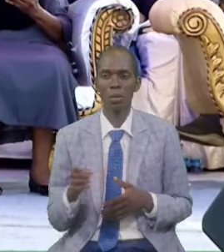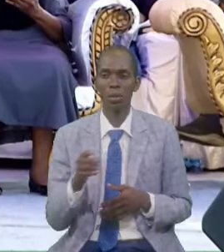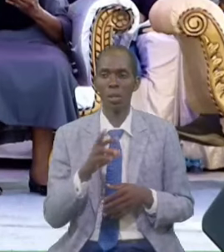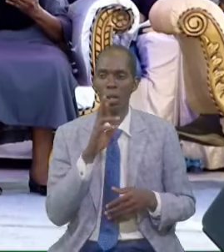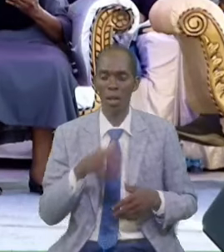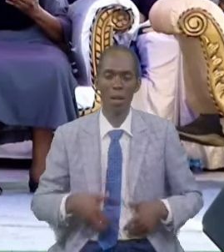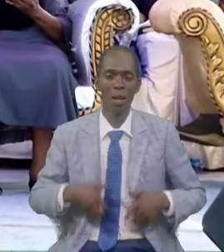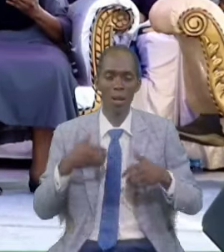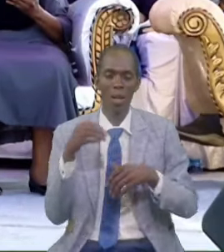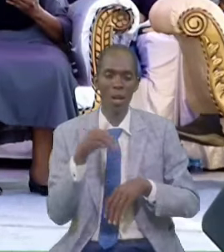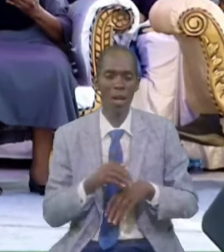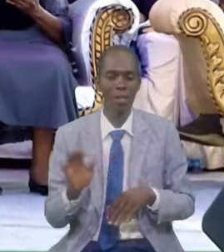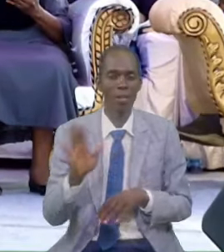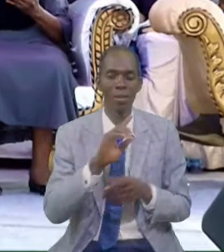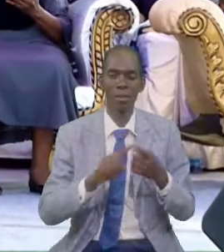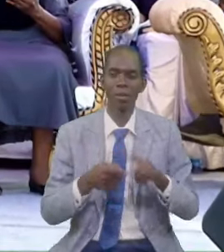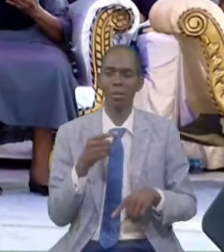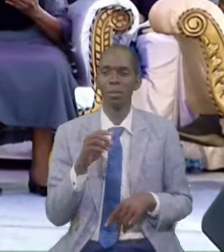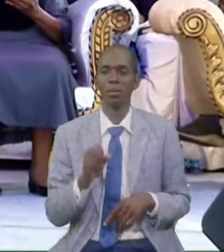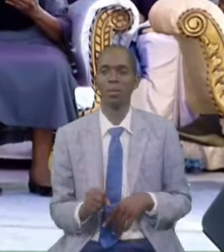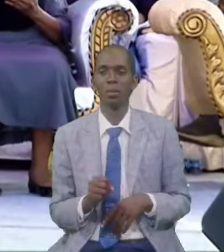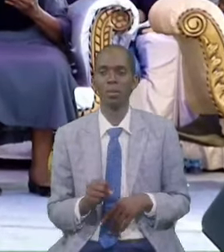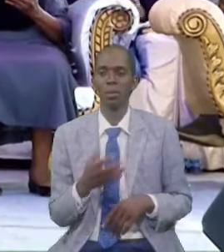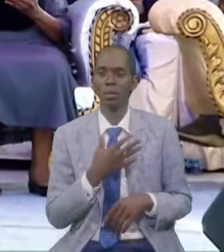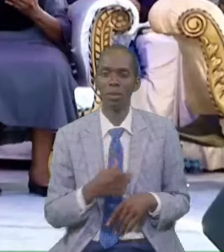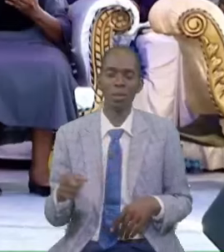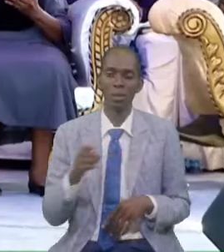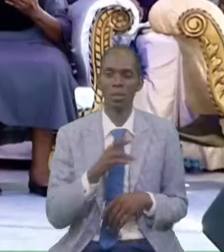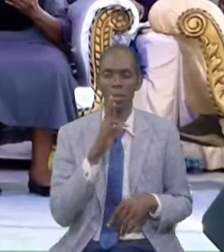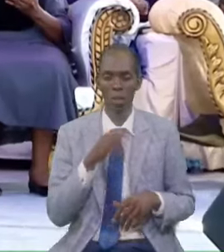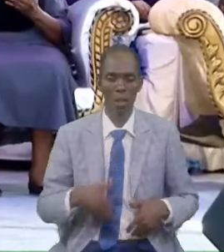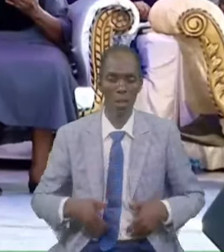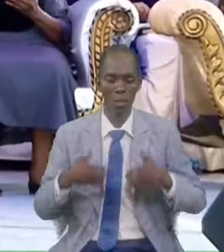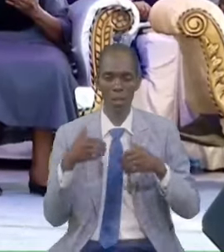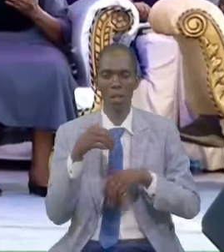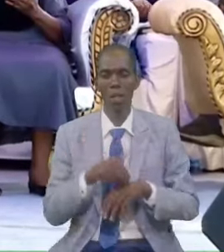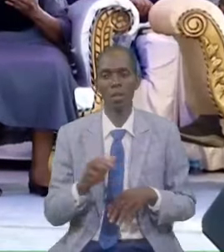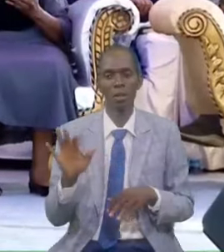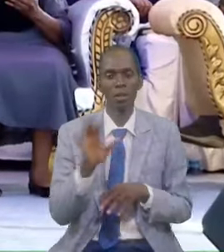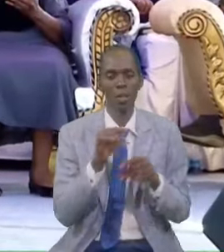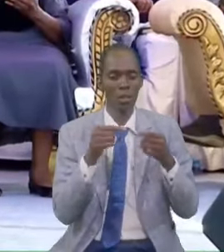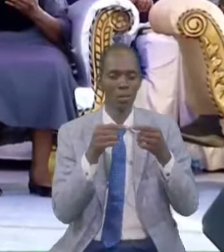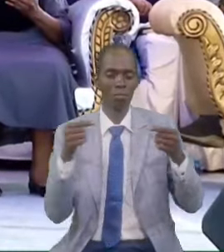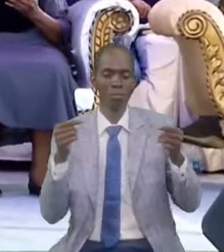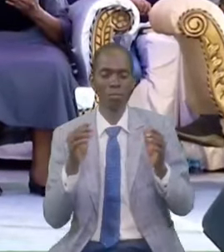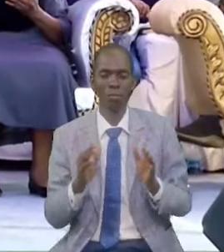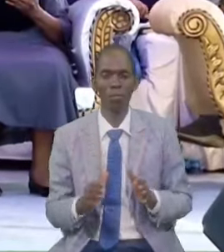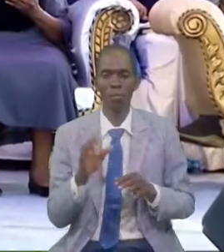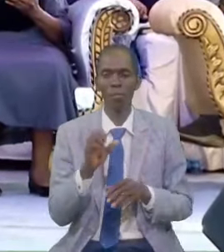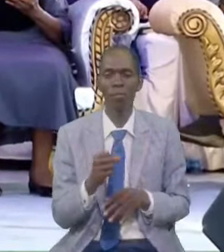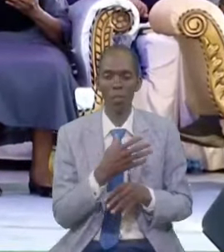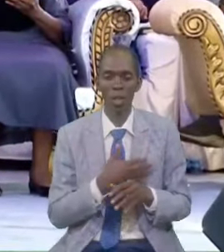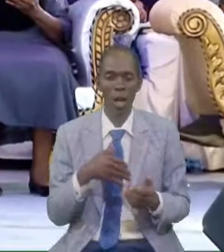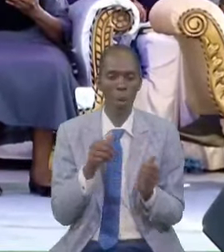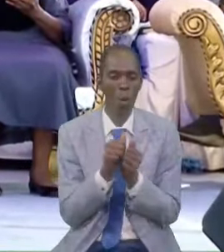friends. వారి స్నేహితుల మీద కోపపడుతుంటారు. They are angry at their enemies. వారి శత్రువుల మీద కోపడుతుంటారు. And when that angry